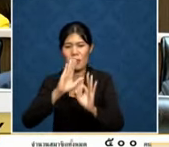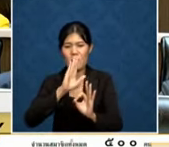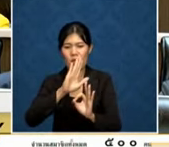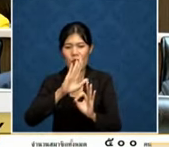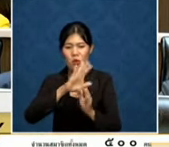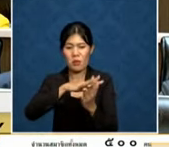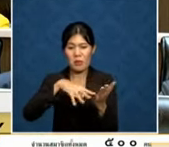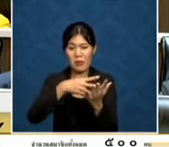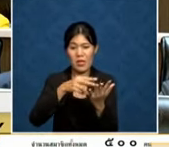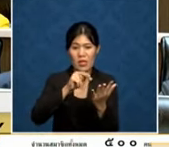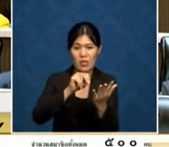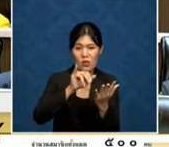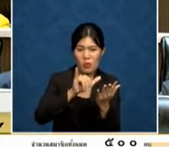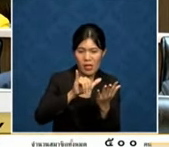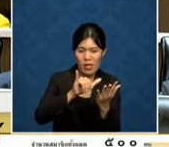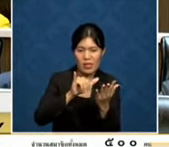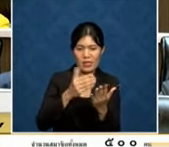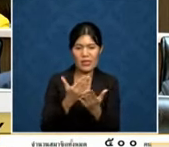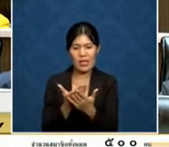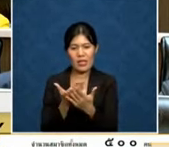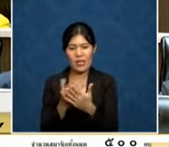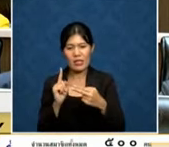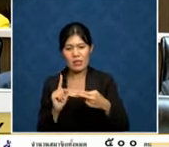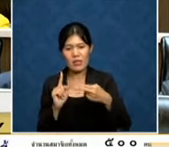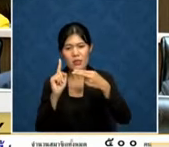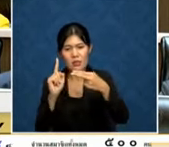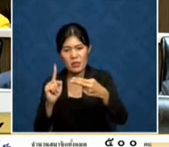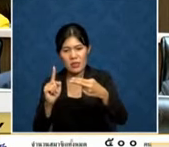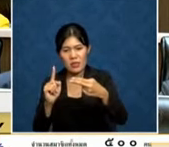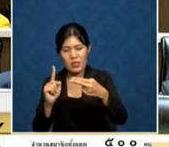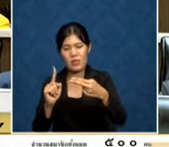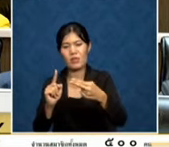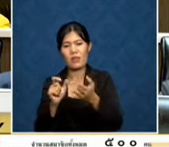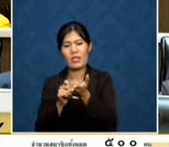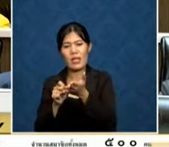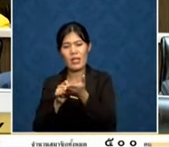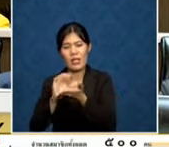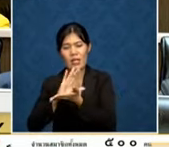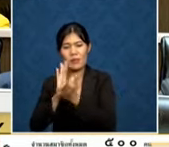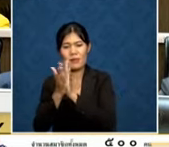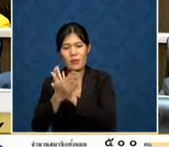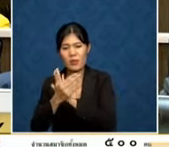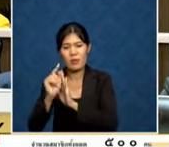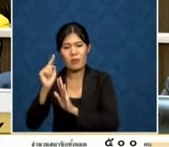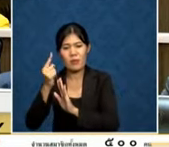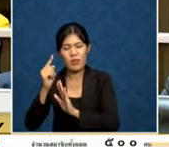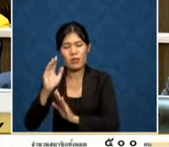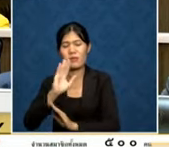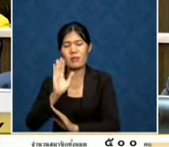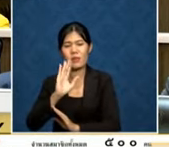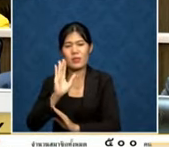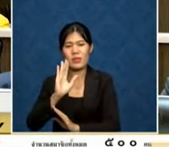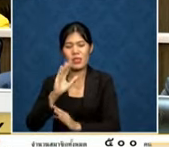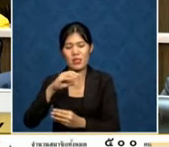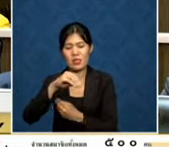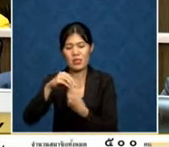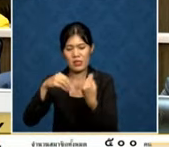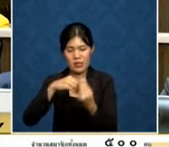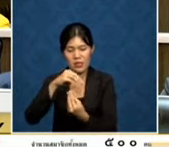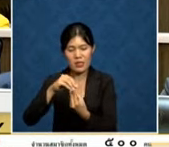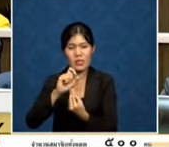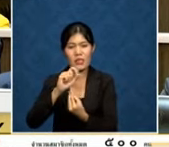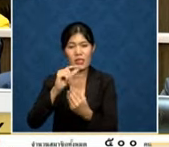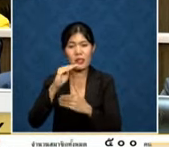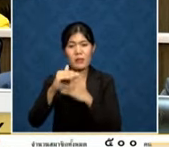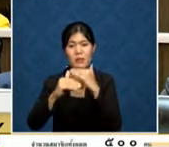หรือว่าไม่ใช่ในเรื่องของการเปลี่ยนแปลงการปกครองแล้วก็จะทำให้เศรษฐกิจการใช้งบประมาณของประเทศไทย